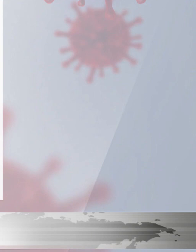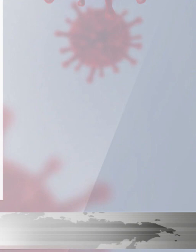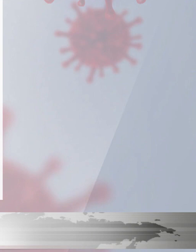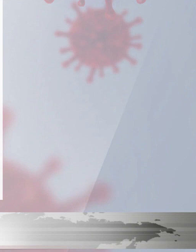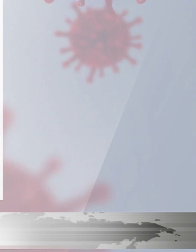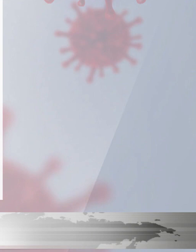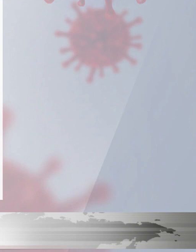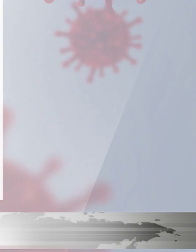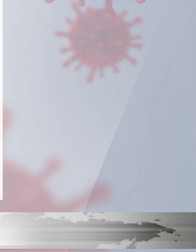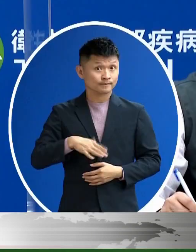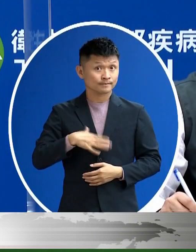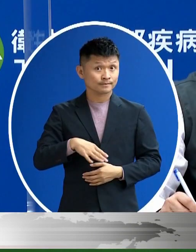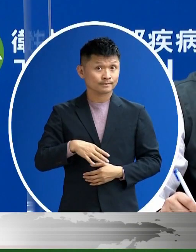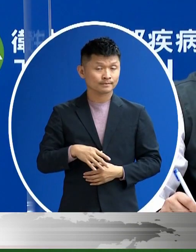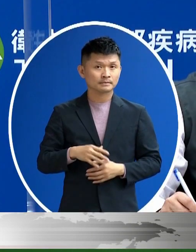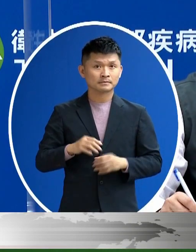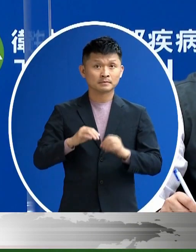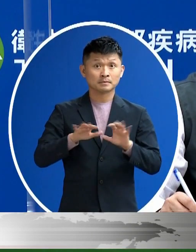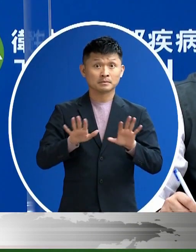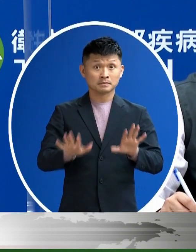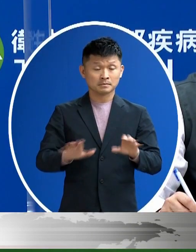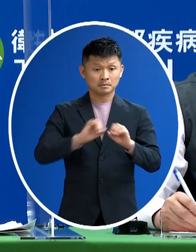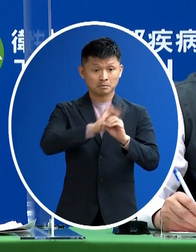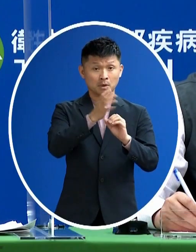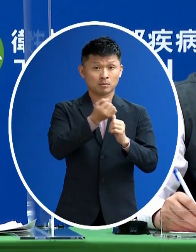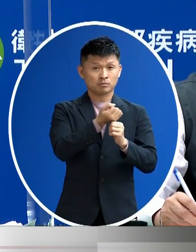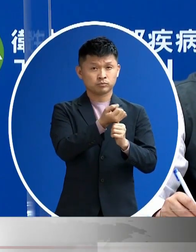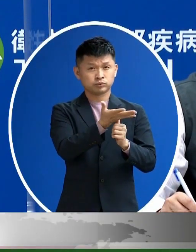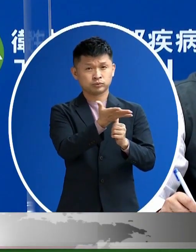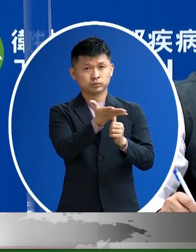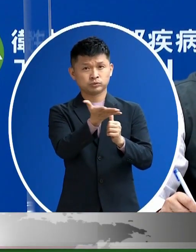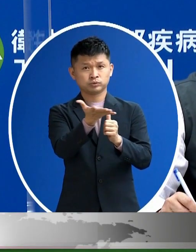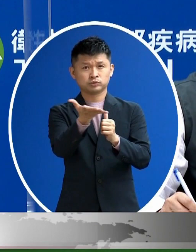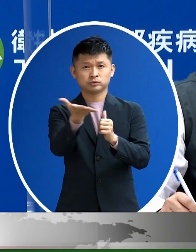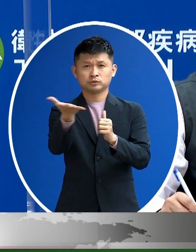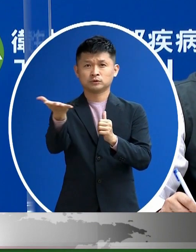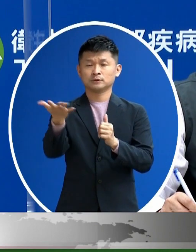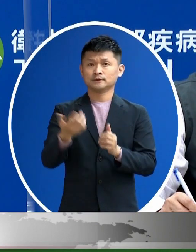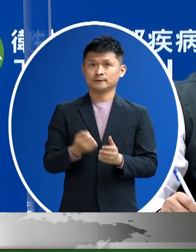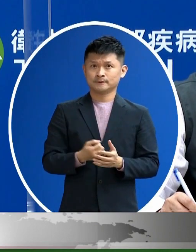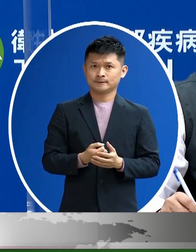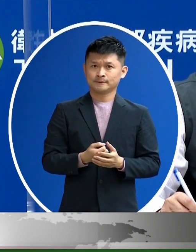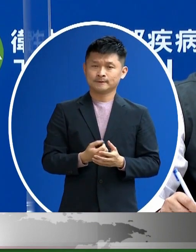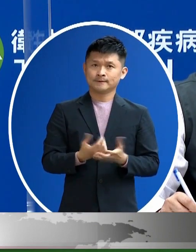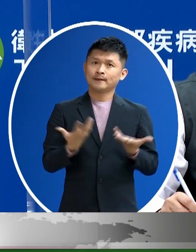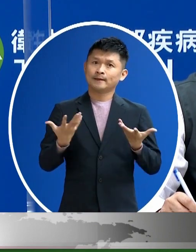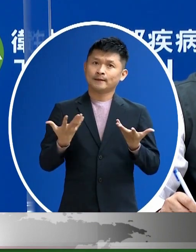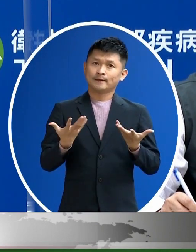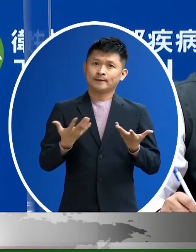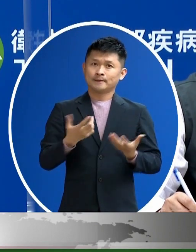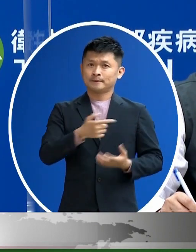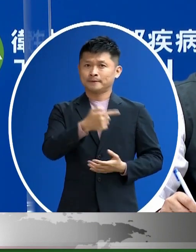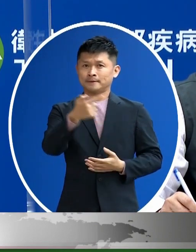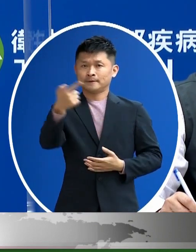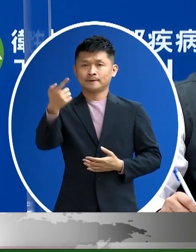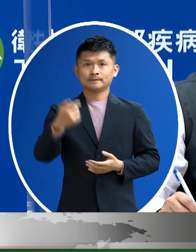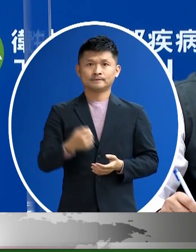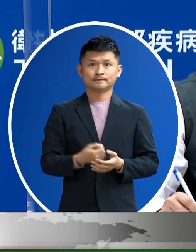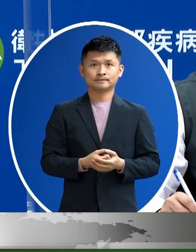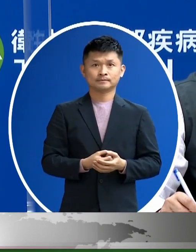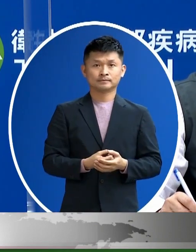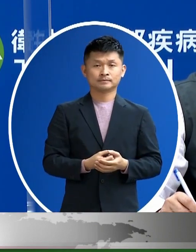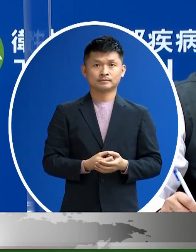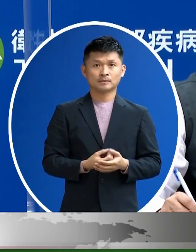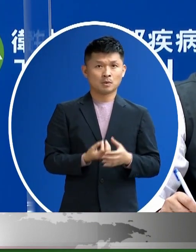on the list as well. 疫情以现在的发展的情况。 From the current developments, we're seeing a larger wave of infections.